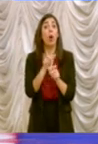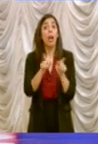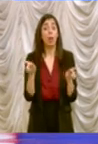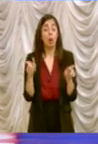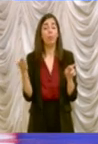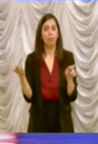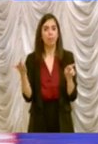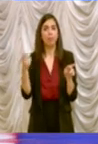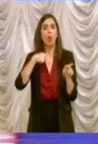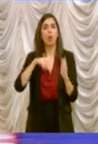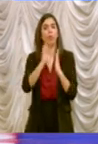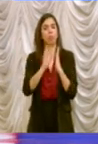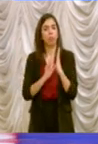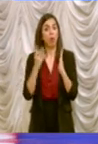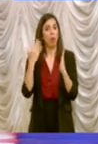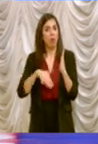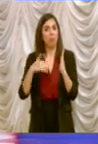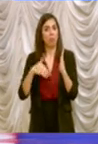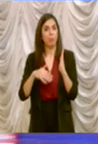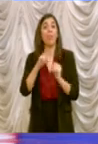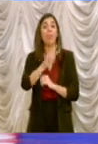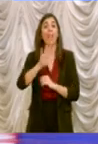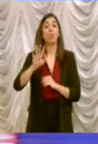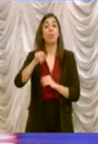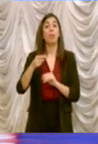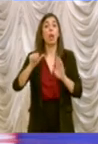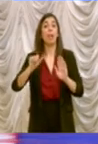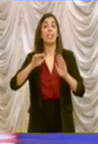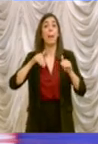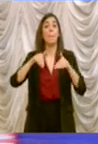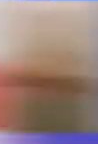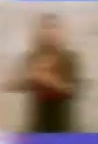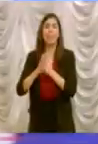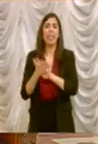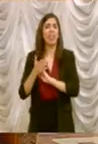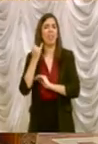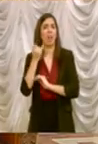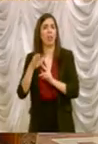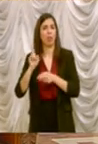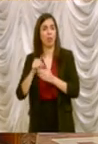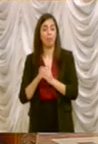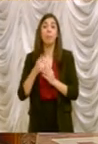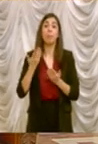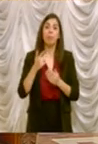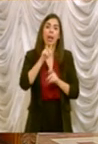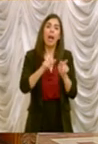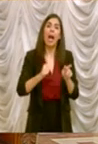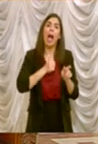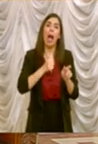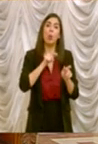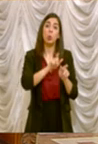misure messe in campo sono veramente molto cospicue 25,6 miliardi di euro per gli autonomi prevediamo